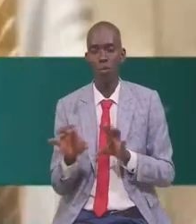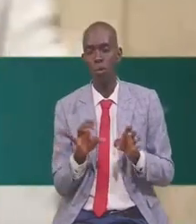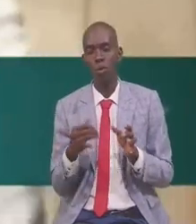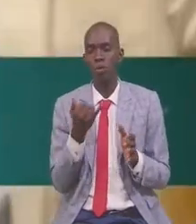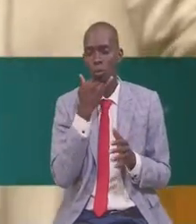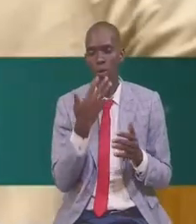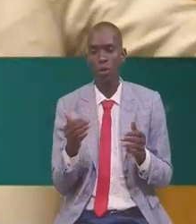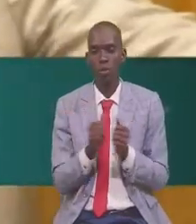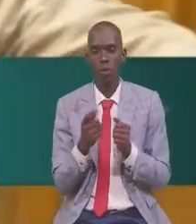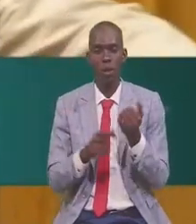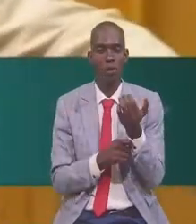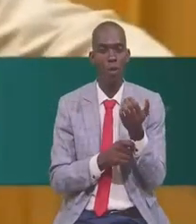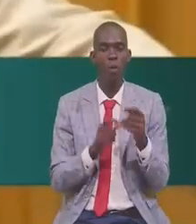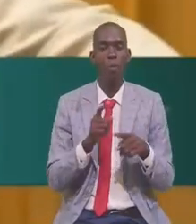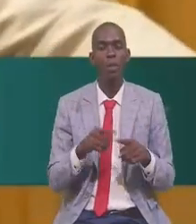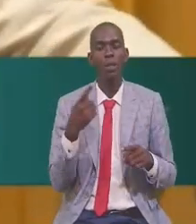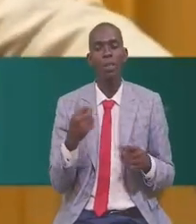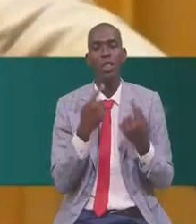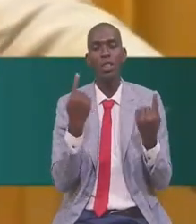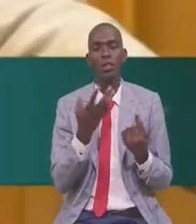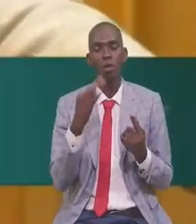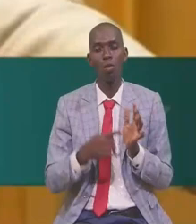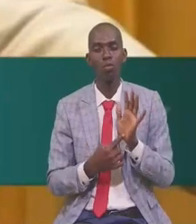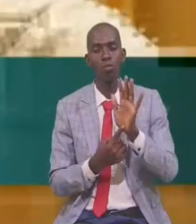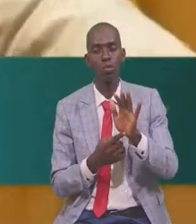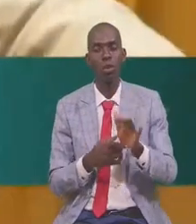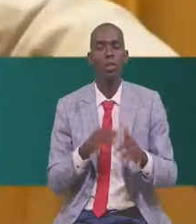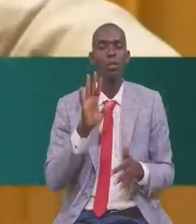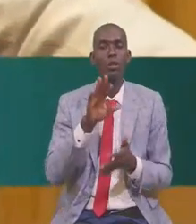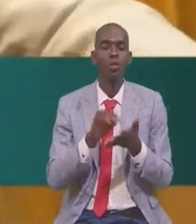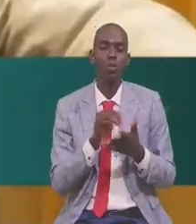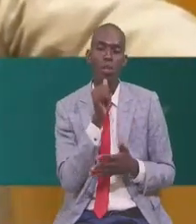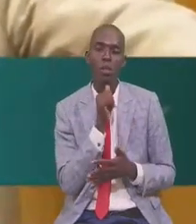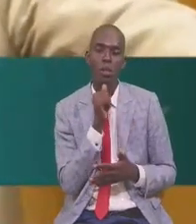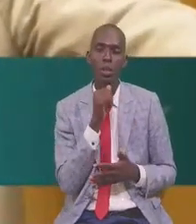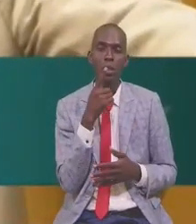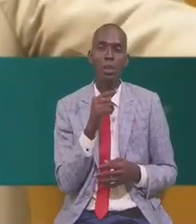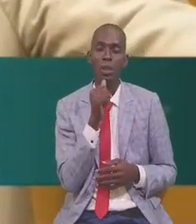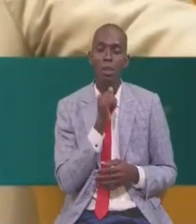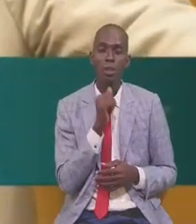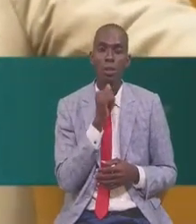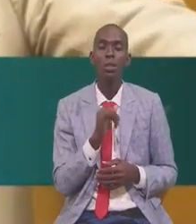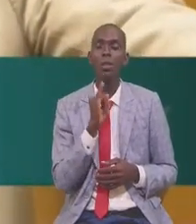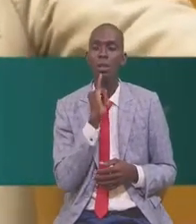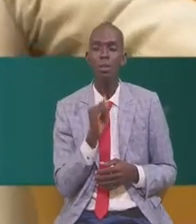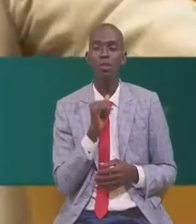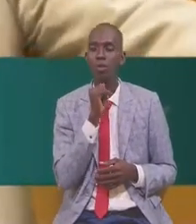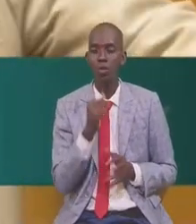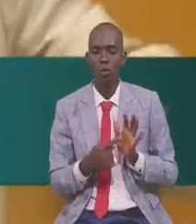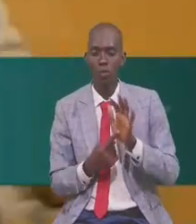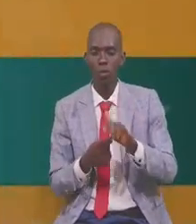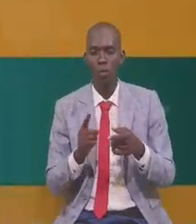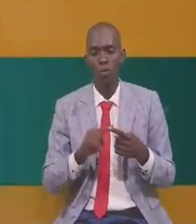péché de révéler ses secrets. Même le secret qu'il n'a même pas révélé à son père, à sa